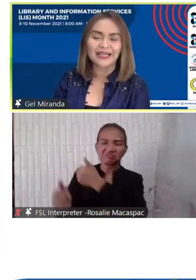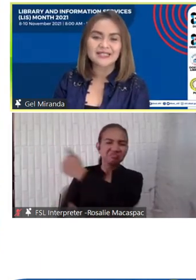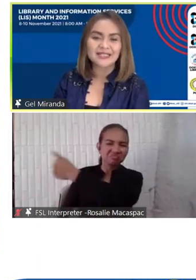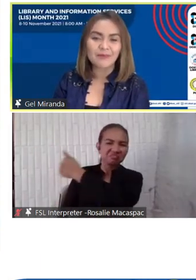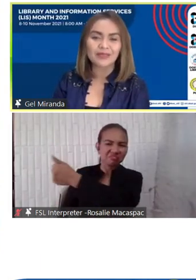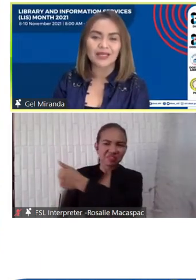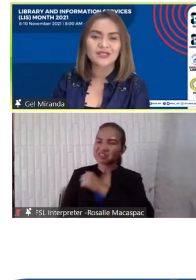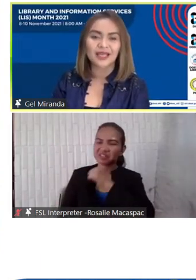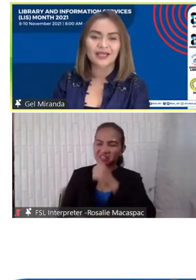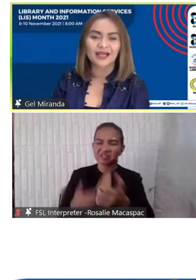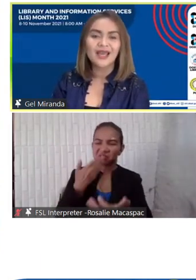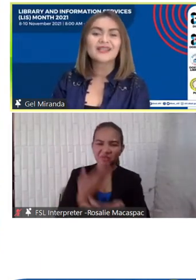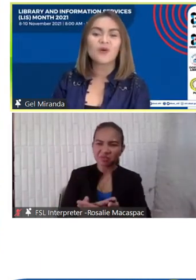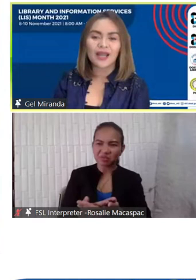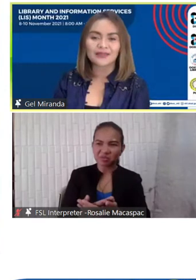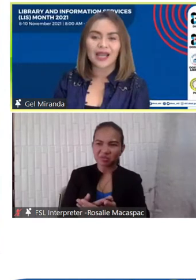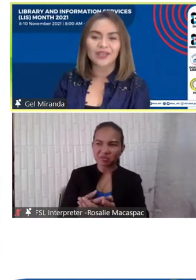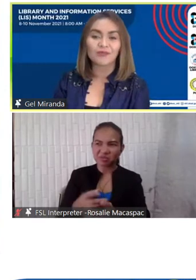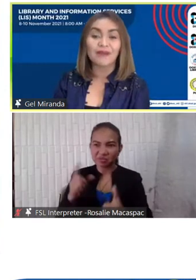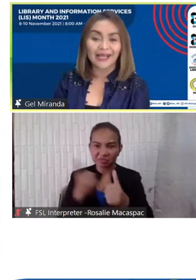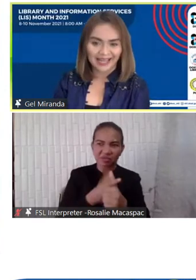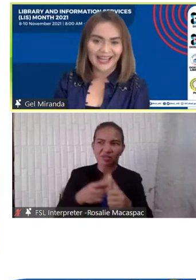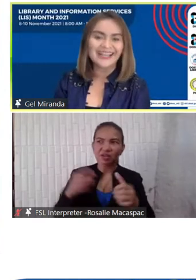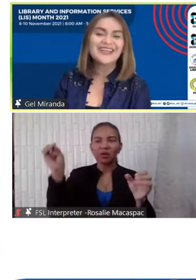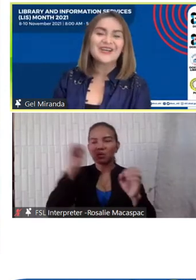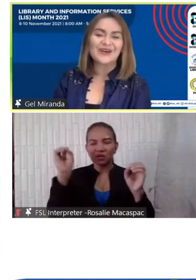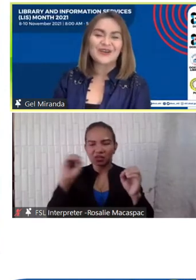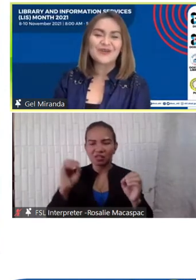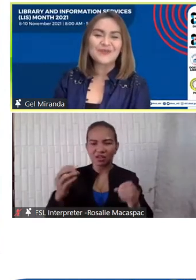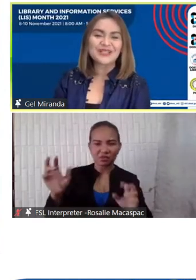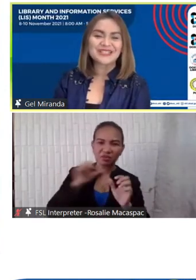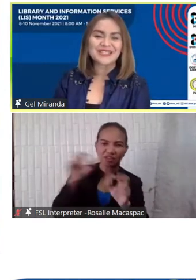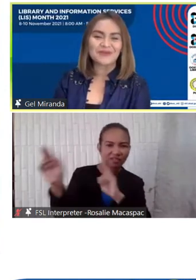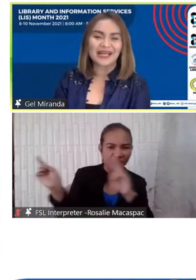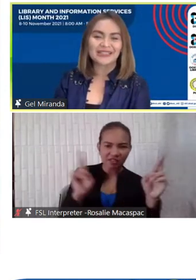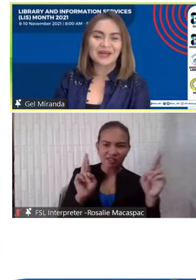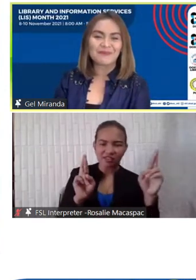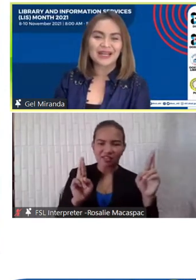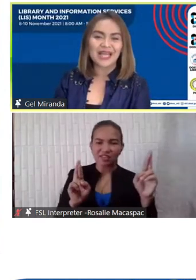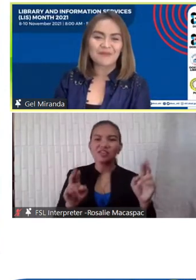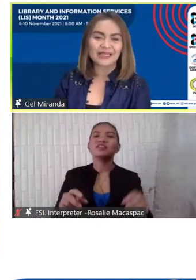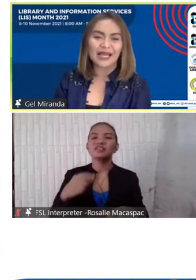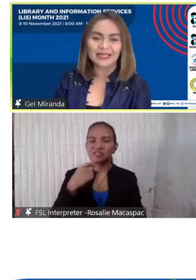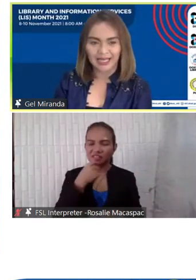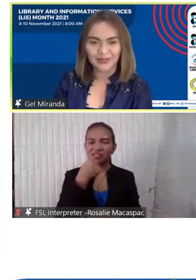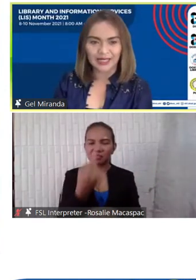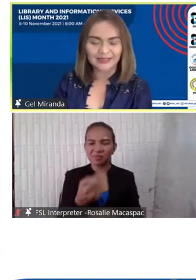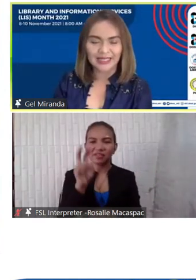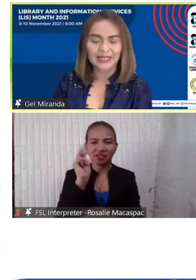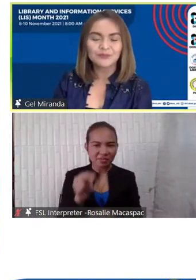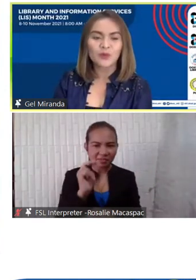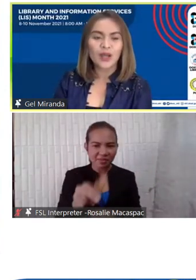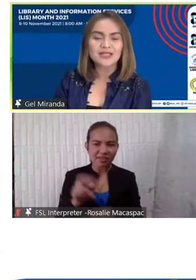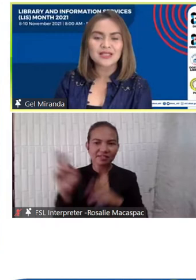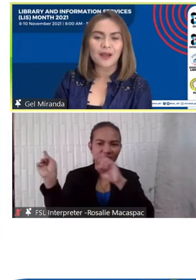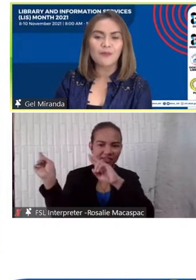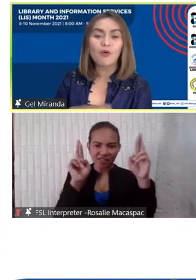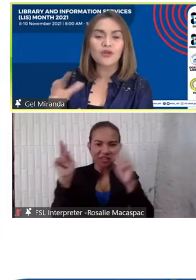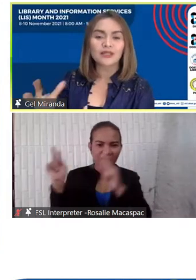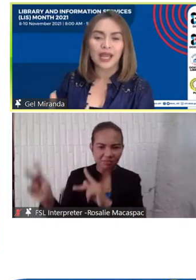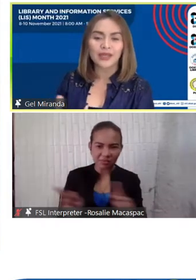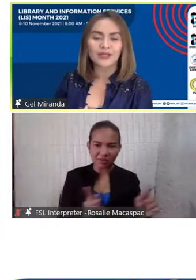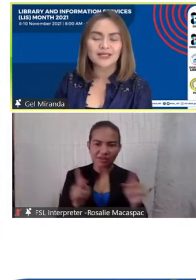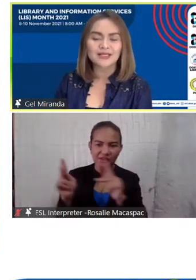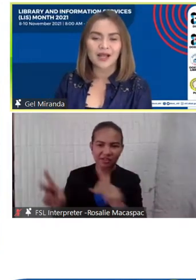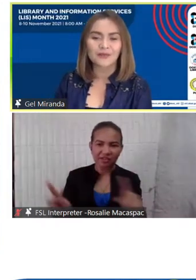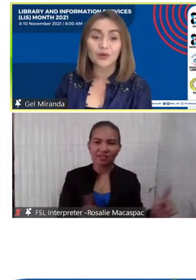maganda, nasasabak tayo sa gera na wala tayong bala. Yung point sinasabi natin na parang dapat lagi tayong handa once na bubuo